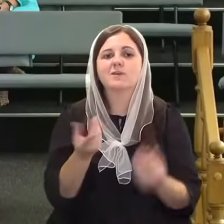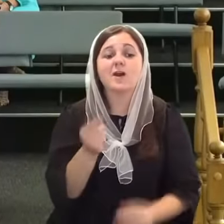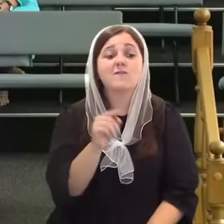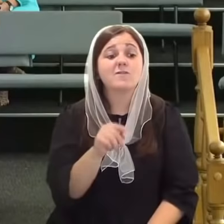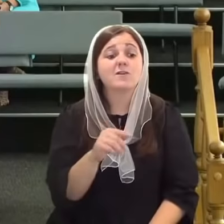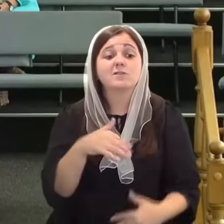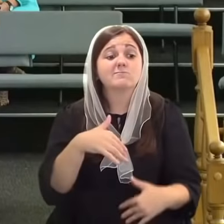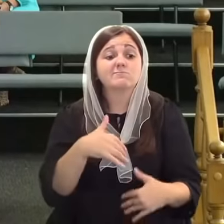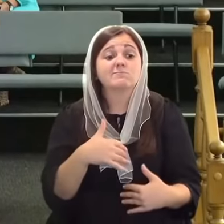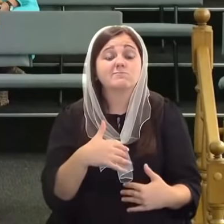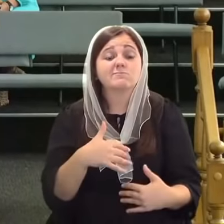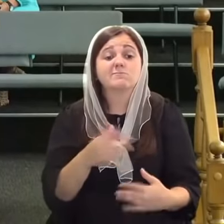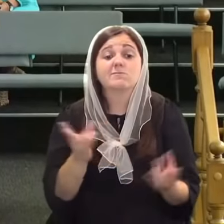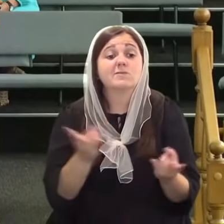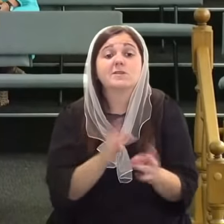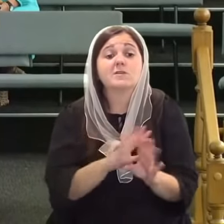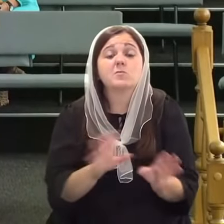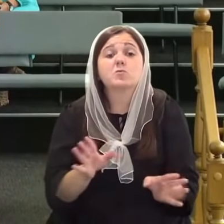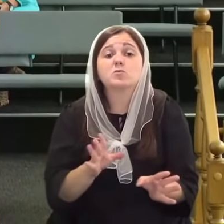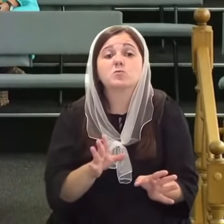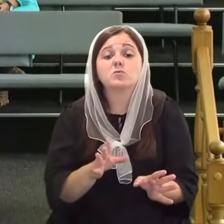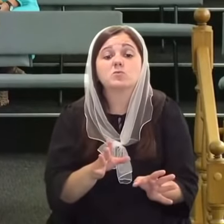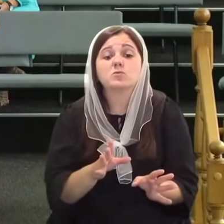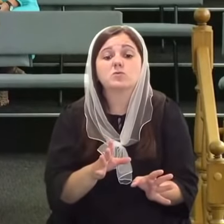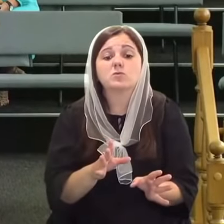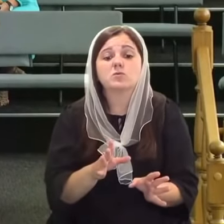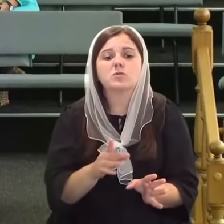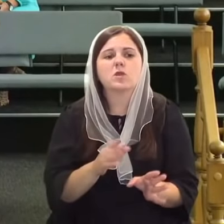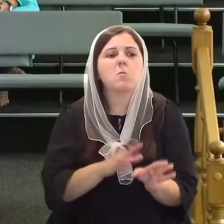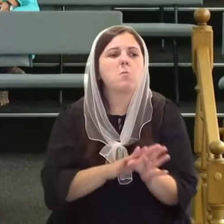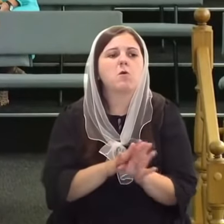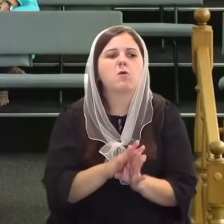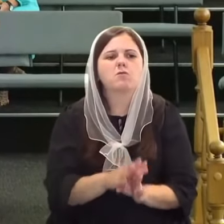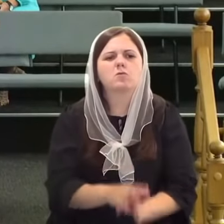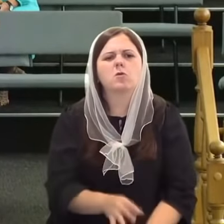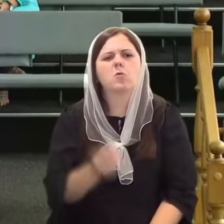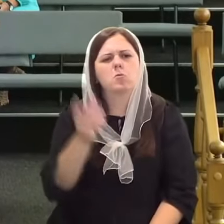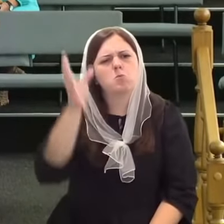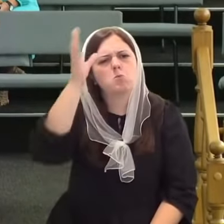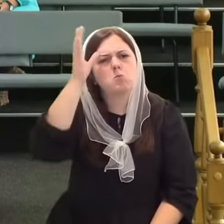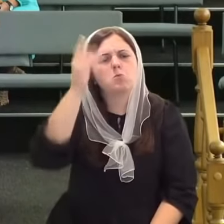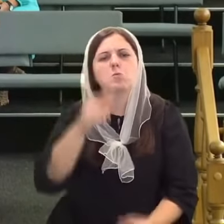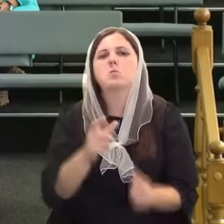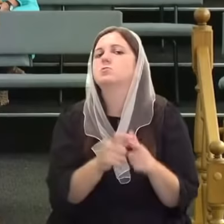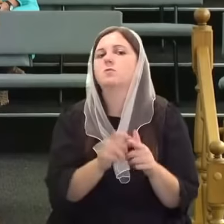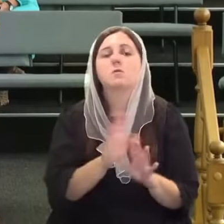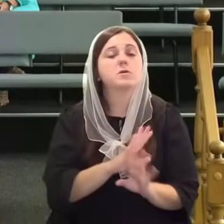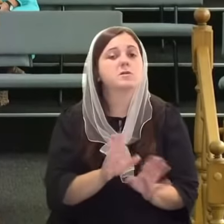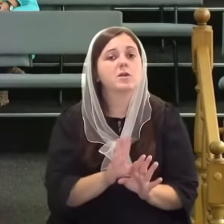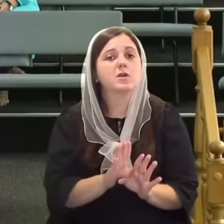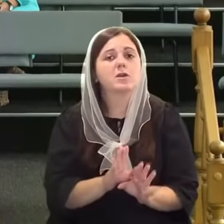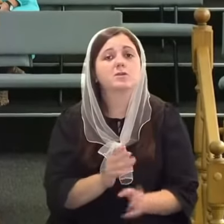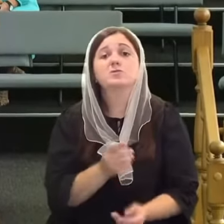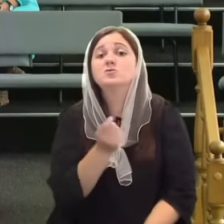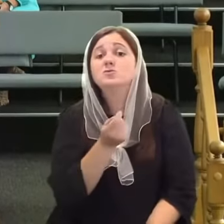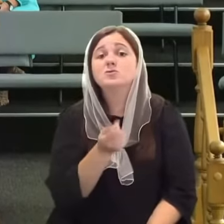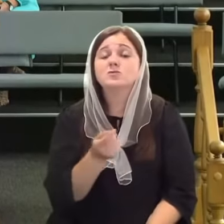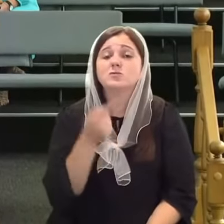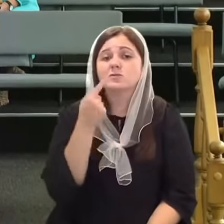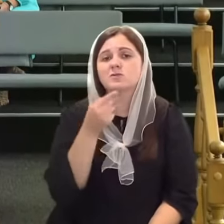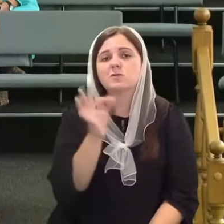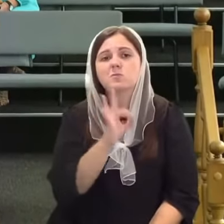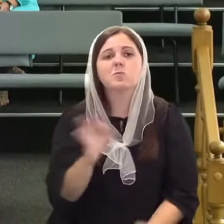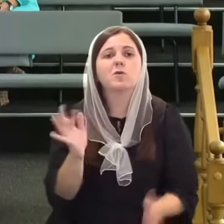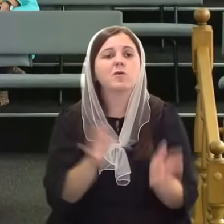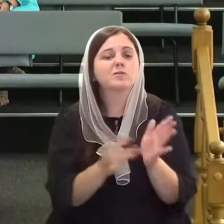Она не была наполнена какими-то богословскими терминами. Она очень немножко говорила нам об